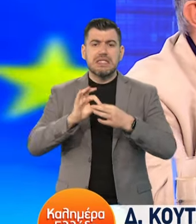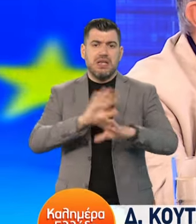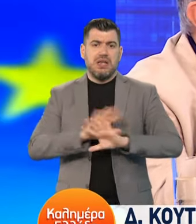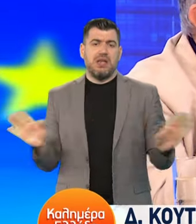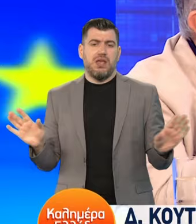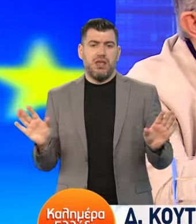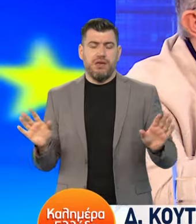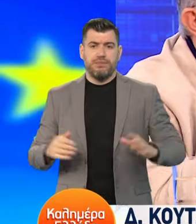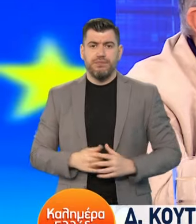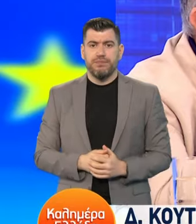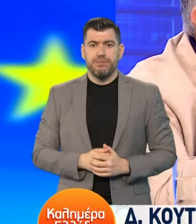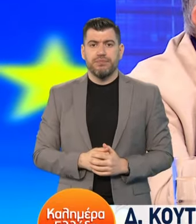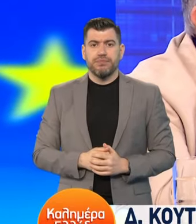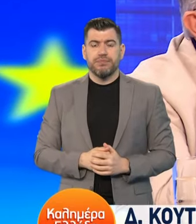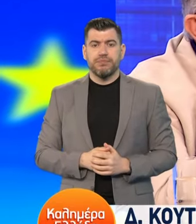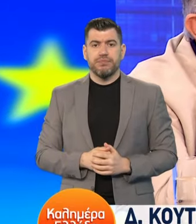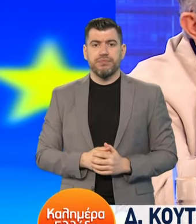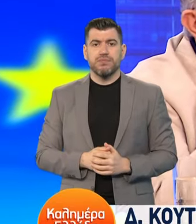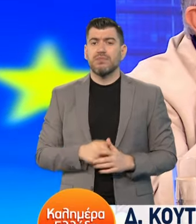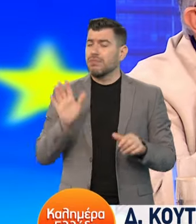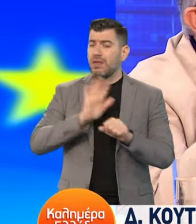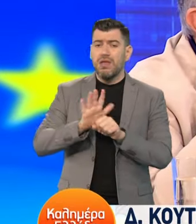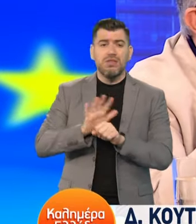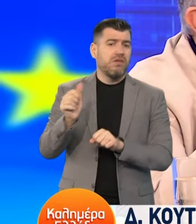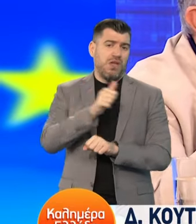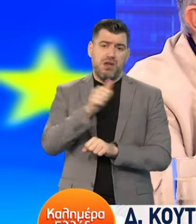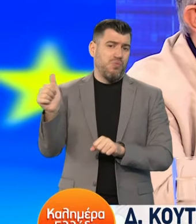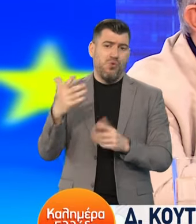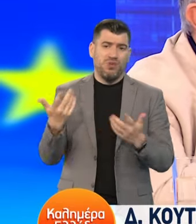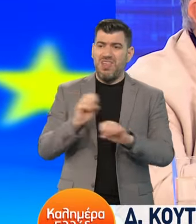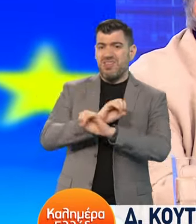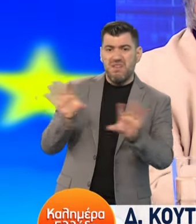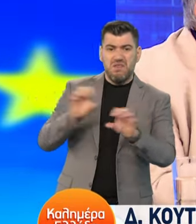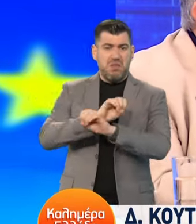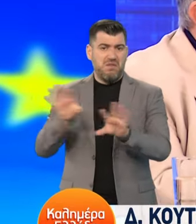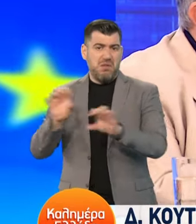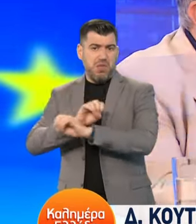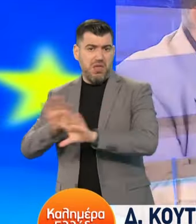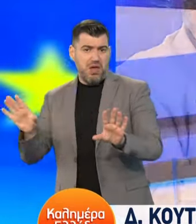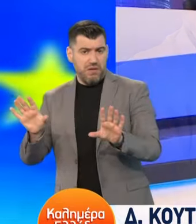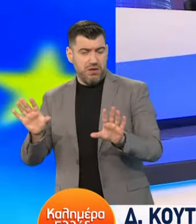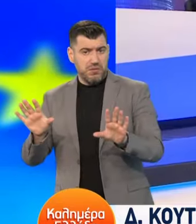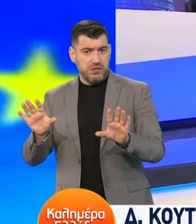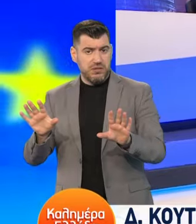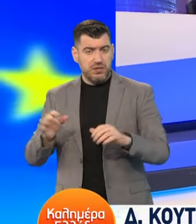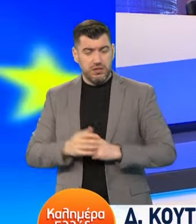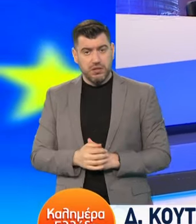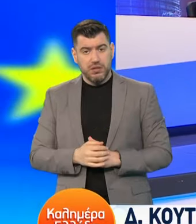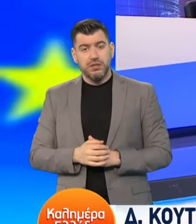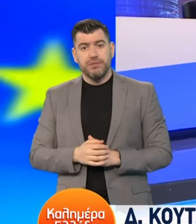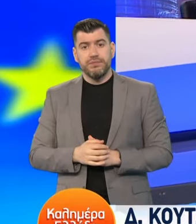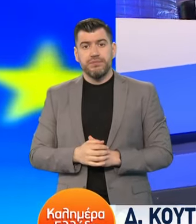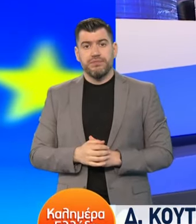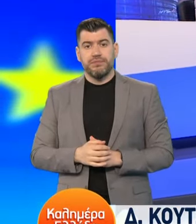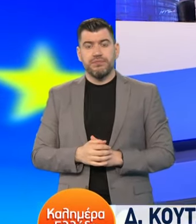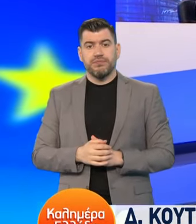ενός κοινού που δεν απευθυνόμασταν ίσως παλιά ή δεν σκεφτόταν να ψηφίσει. Κάνατε και TikTok. Αλλά αυτό, ναι, σύμφωνοι,